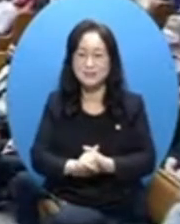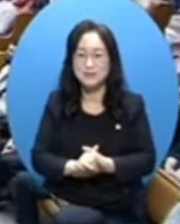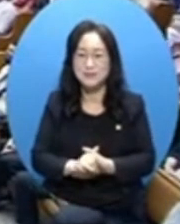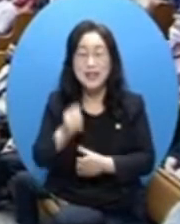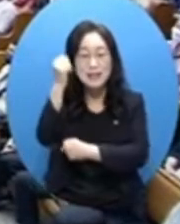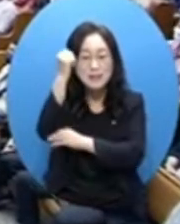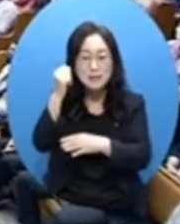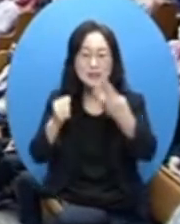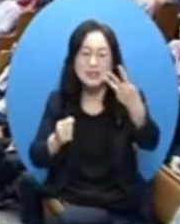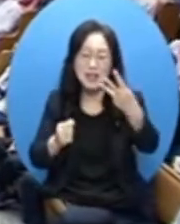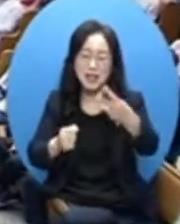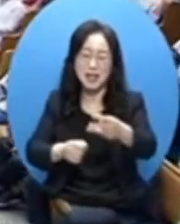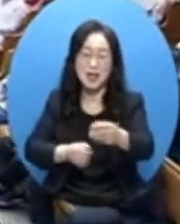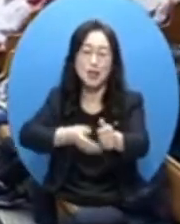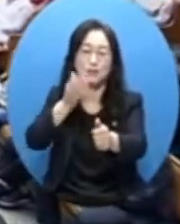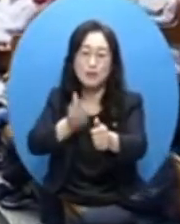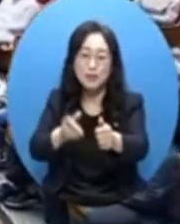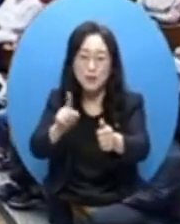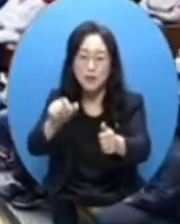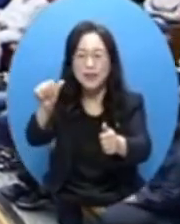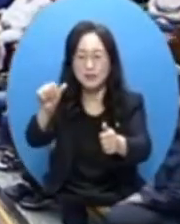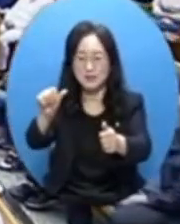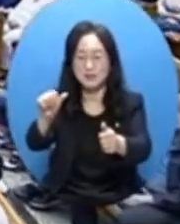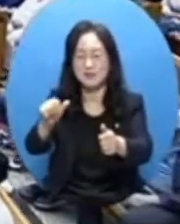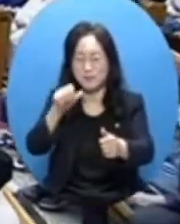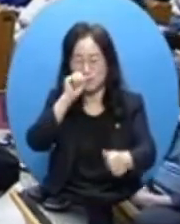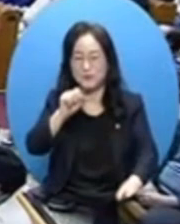기본 3명, 권장사항 5명입니다.